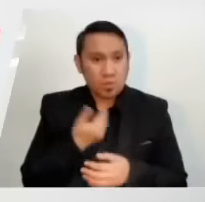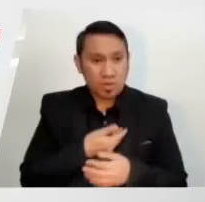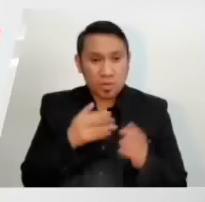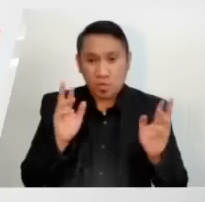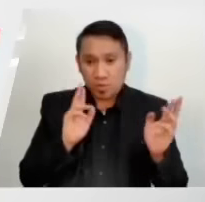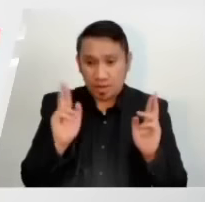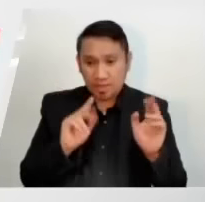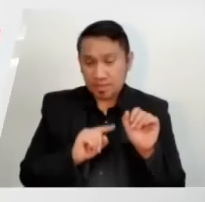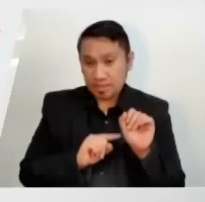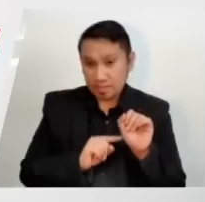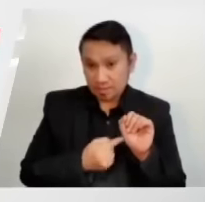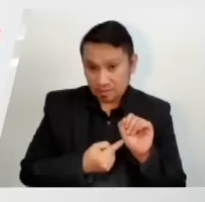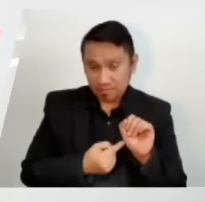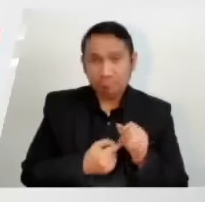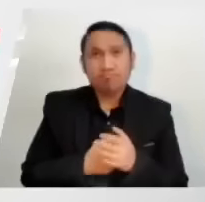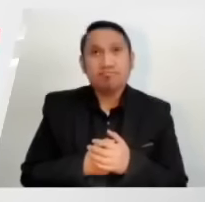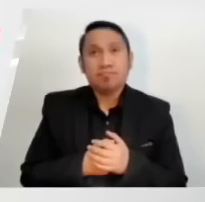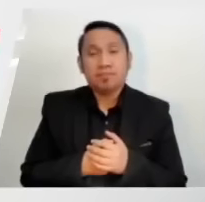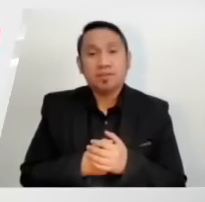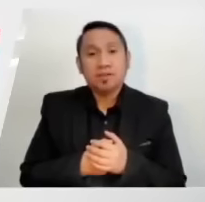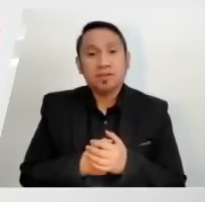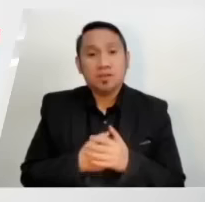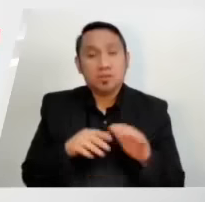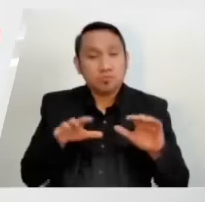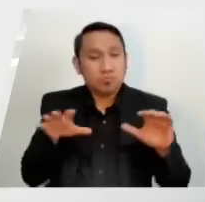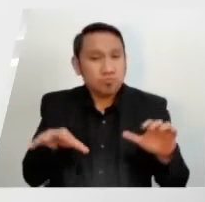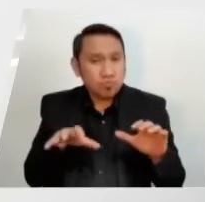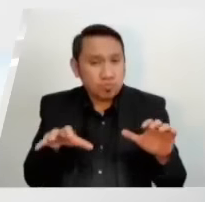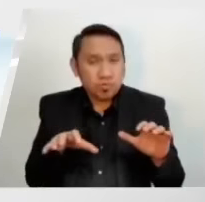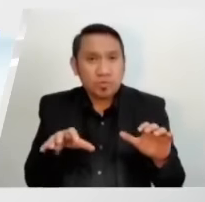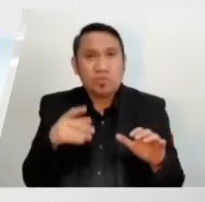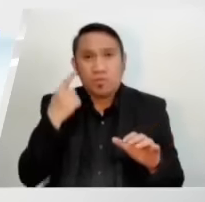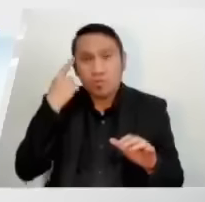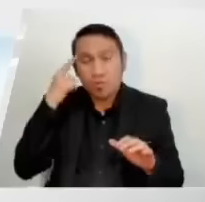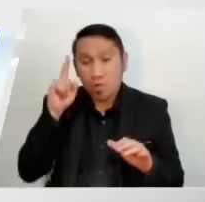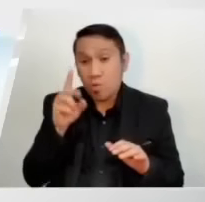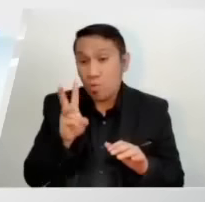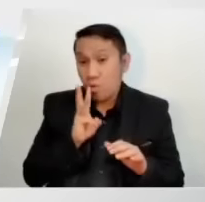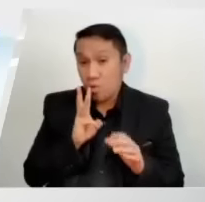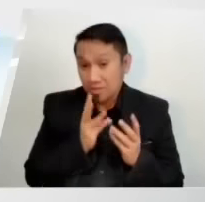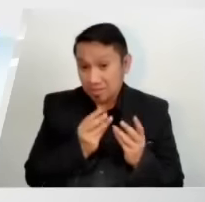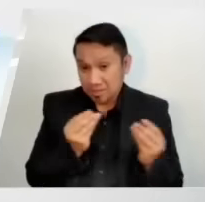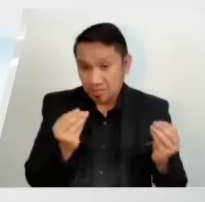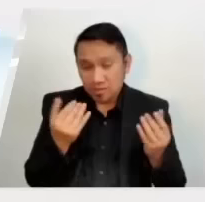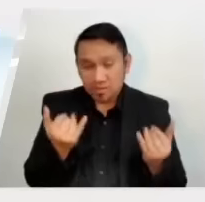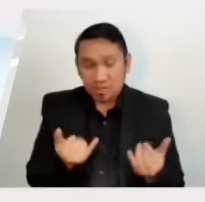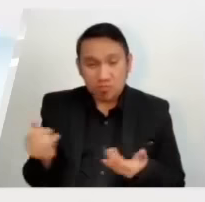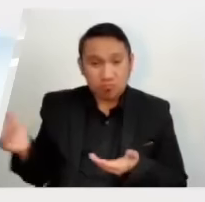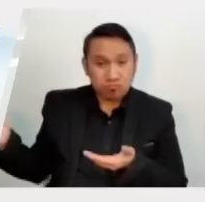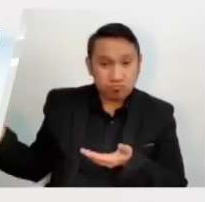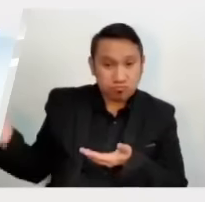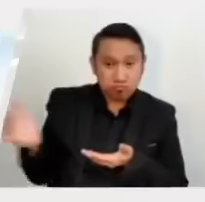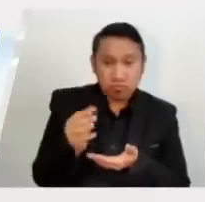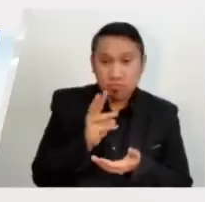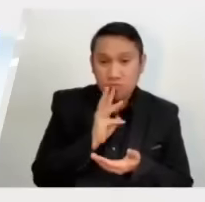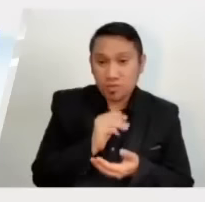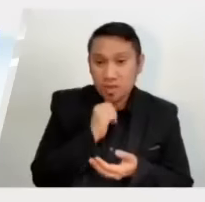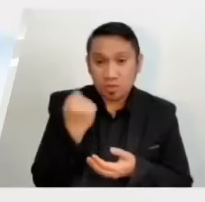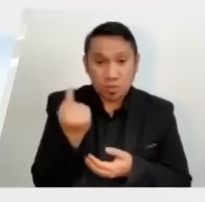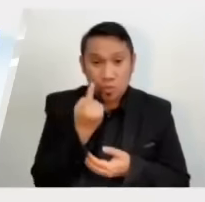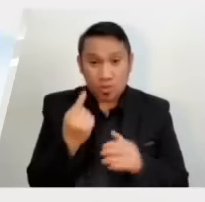operating other facilities, water treatment plants that are sourcing water aside from Angat. Patuloy pa rin naman